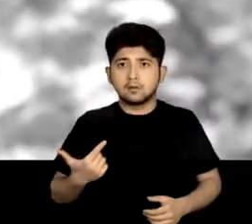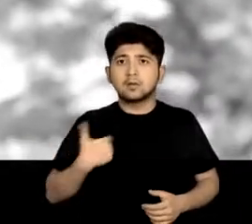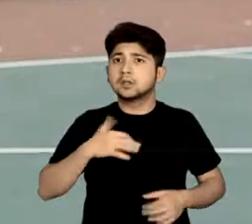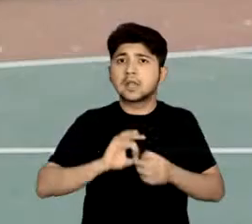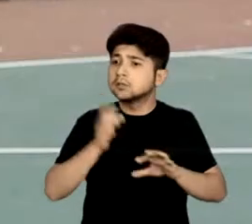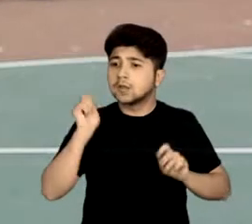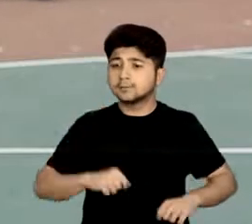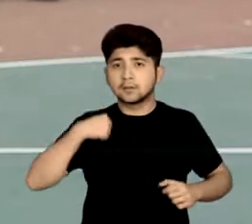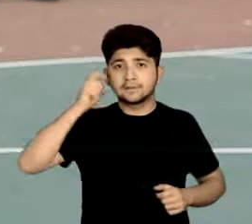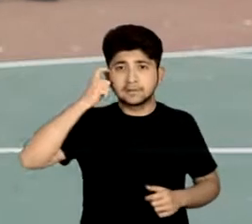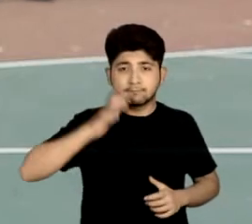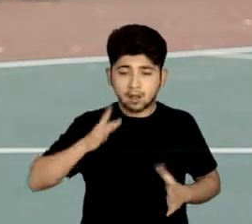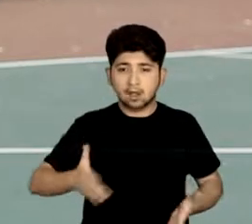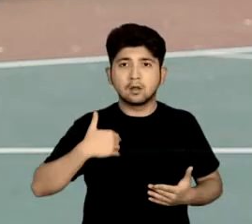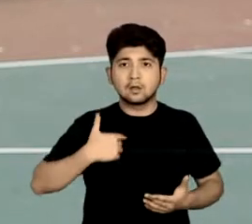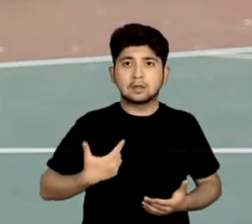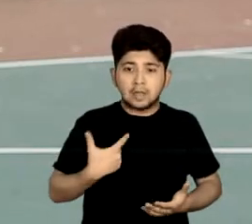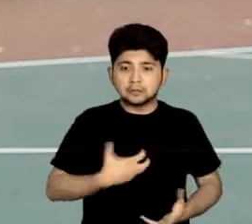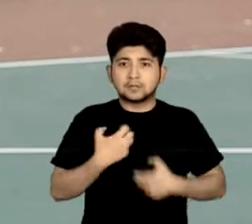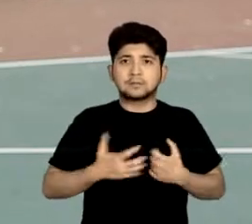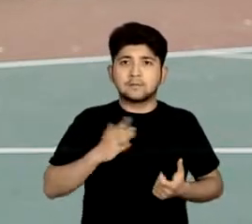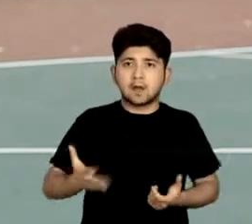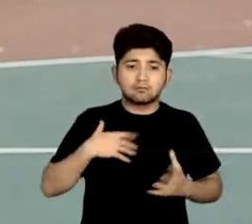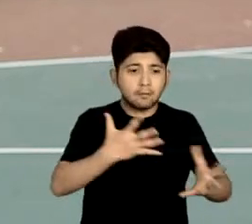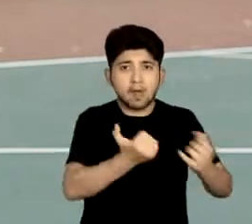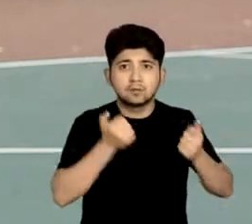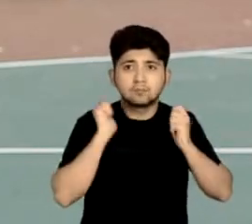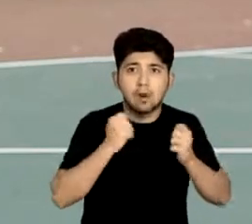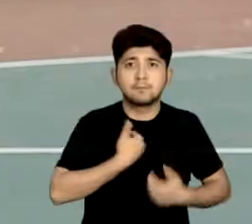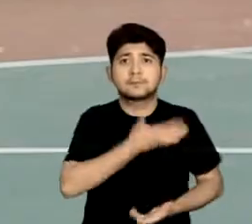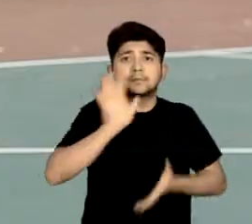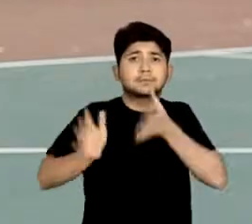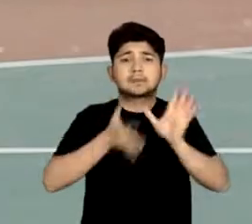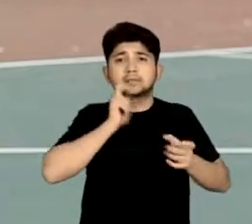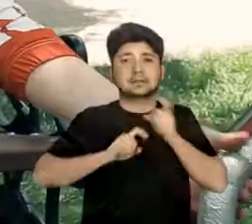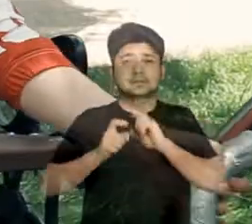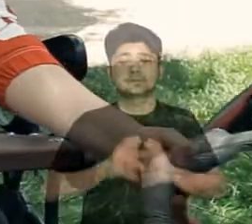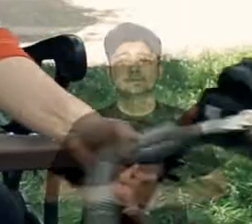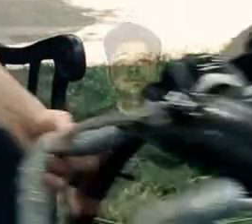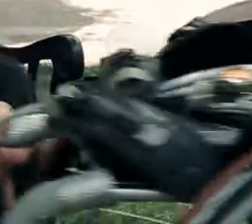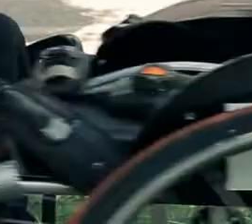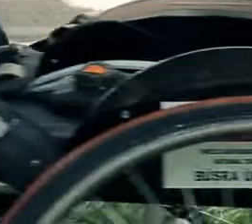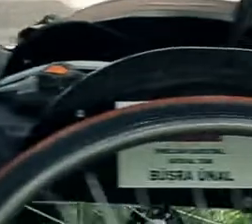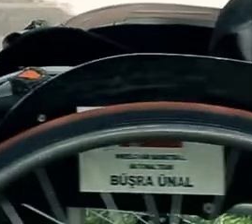Yani nasıl yapacağını düşünüyorsunuz, tırsıyorsunuz aralarında. Topu alamıyorum, hiçbir şey bilmiyorum.